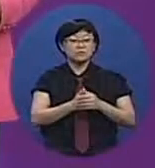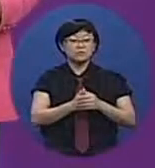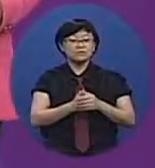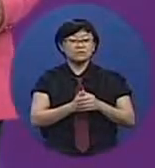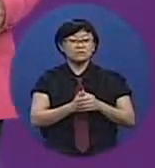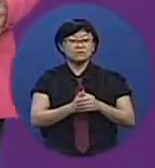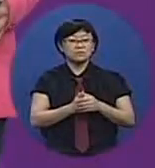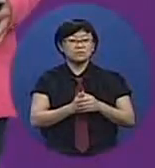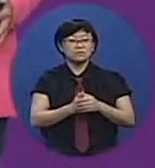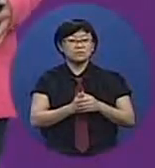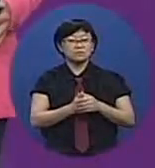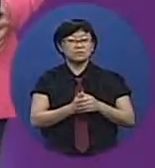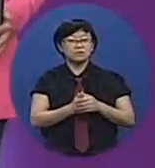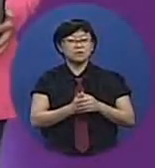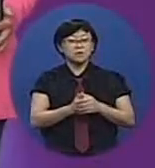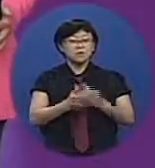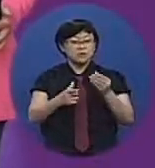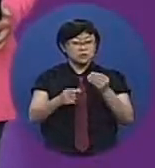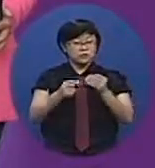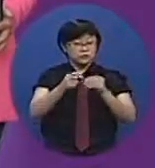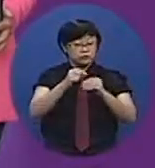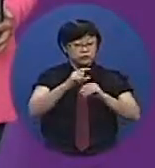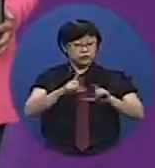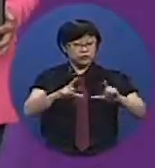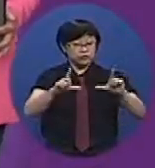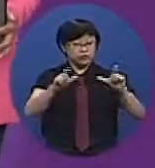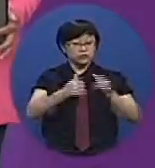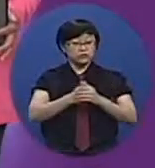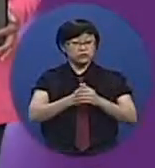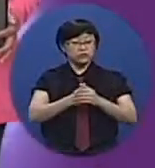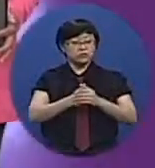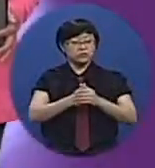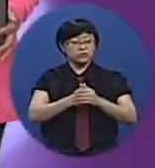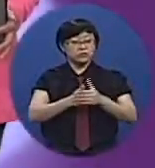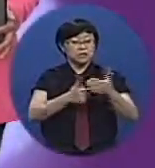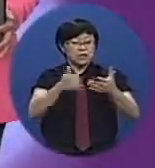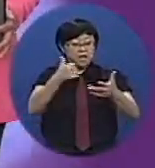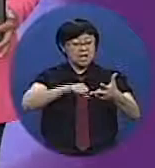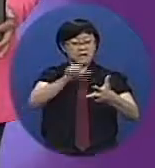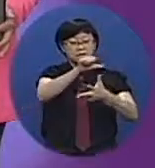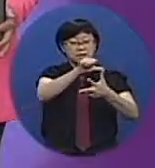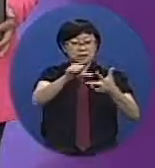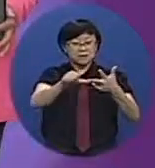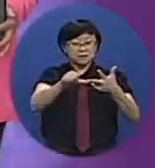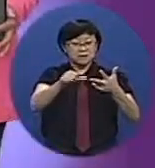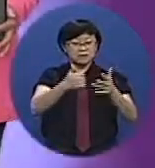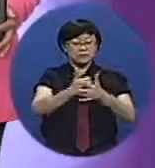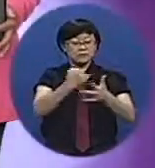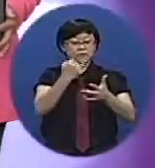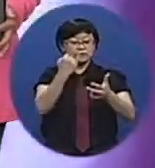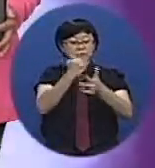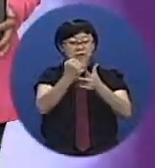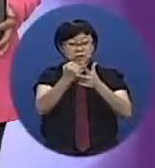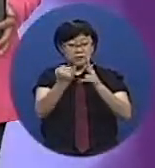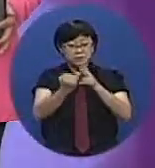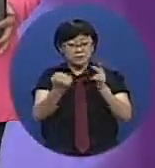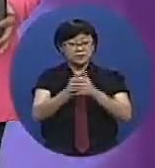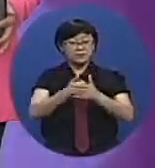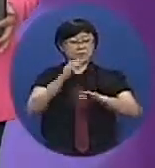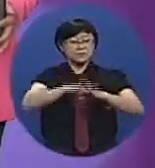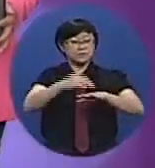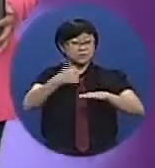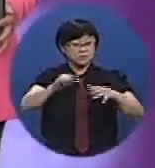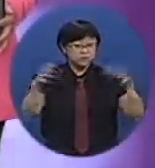추석 때가 되면 이제 우리 제가 아들 삼형제인데요. 네. 네. 아들, 며느리, 손주들이 다 한